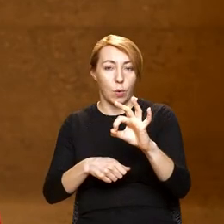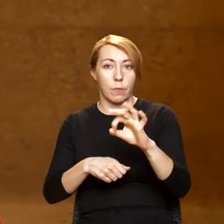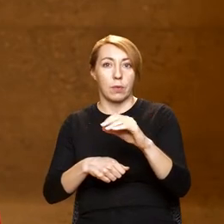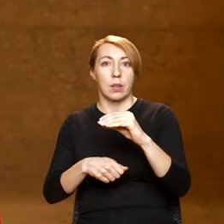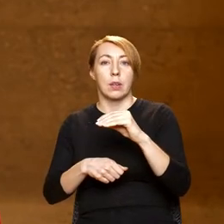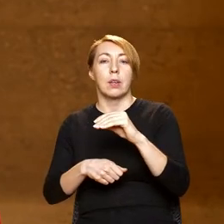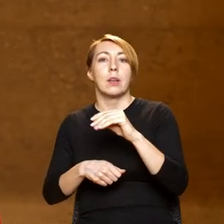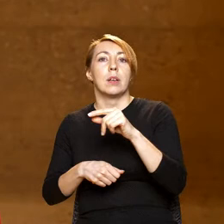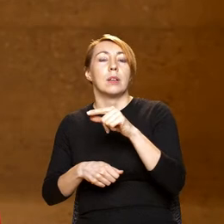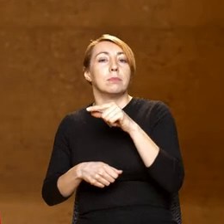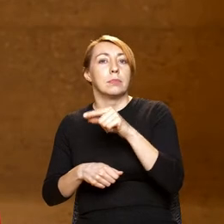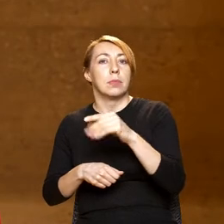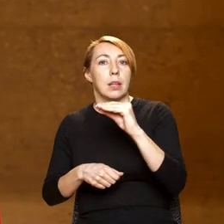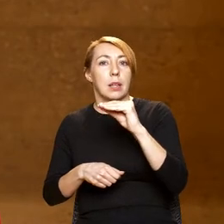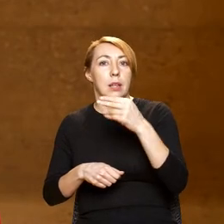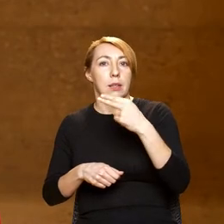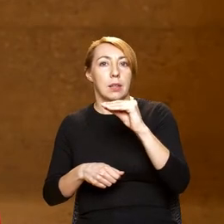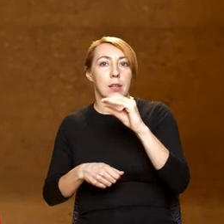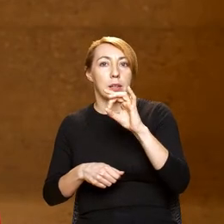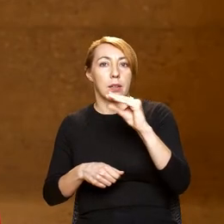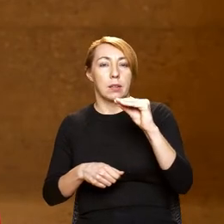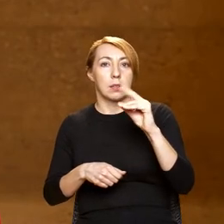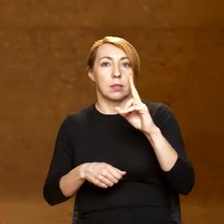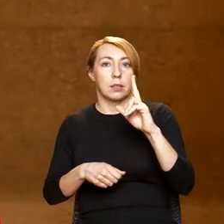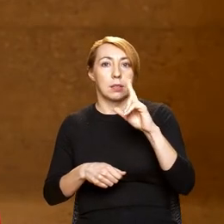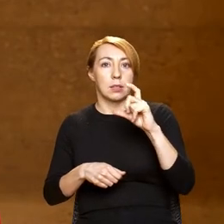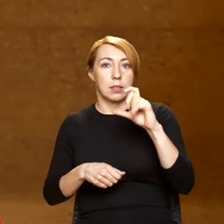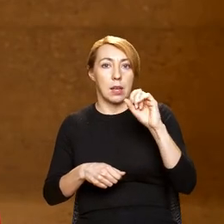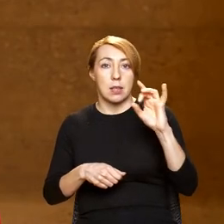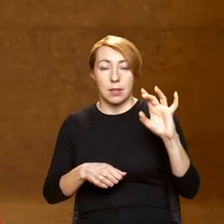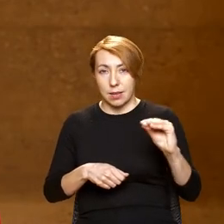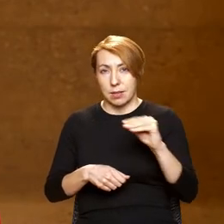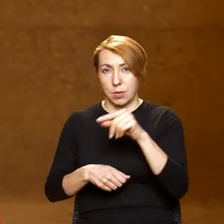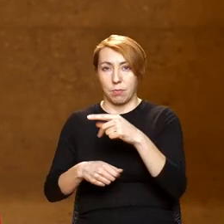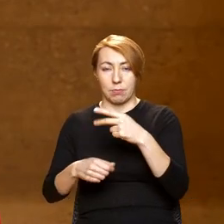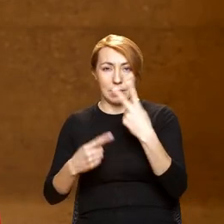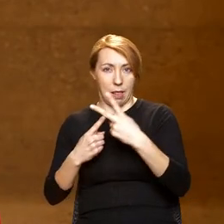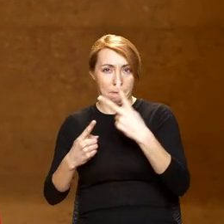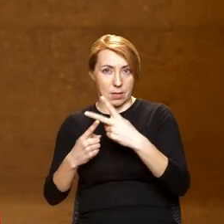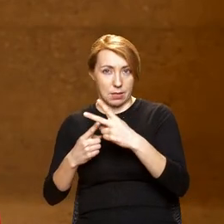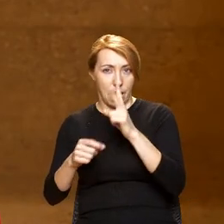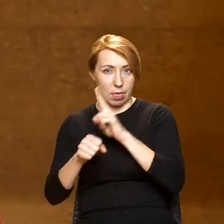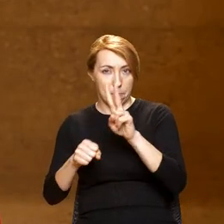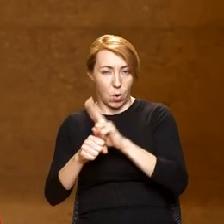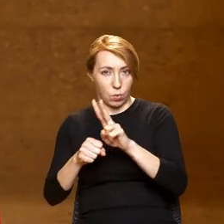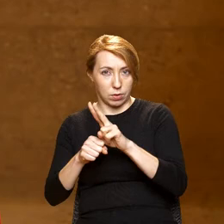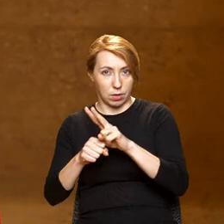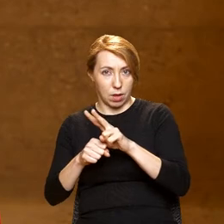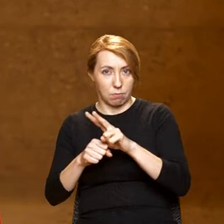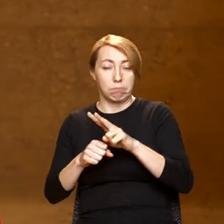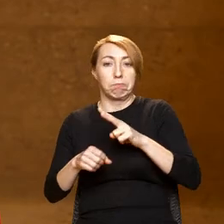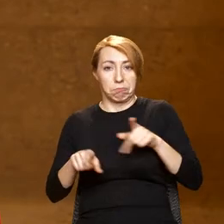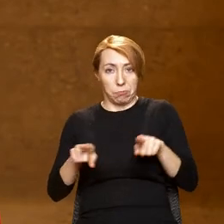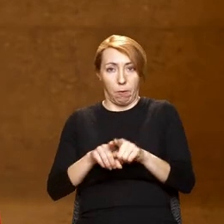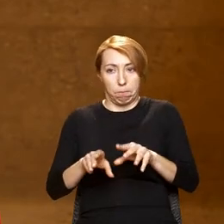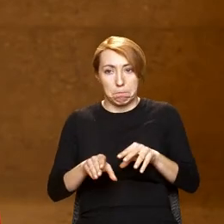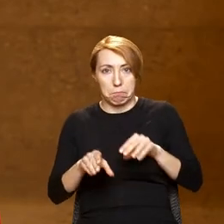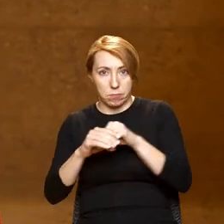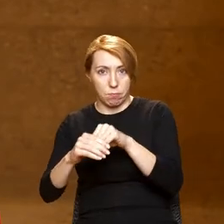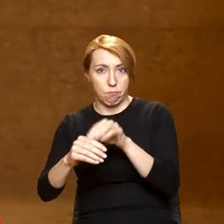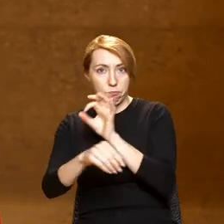NHK, czyli największa stacja radiowo-telewizyjna japońska, która włączyła się do tego